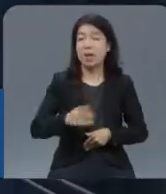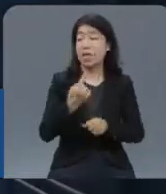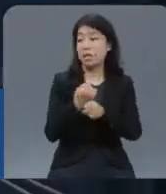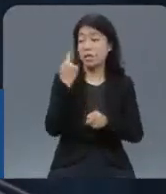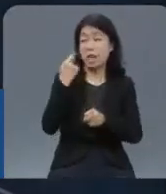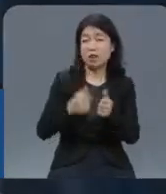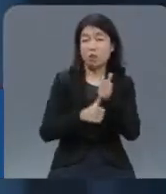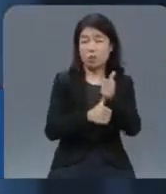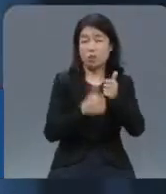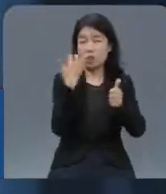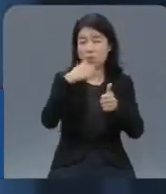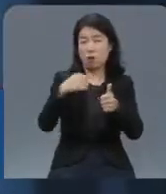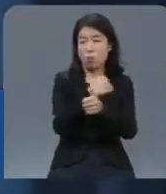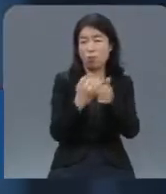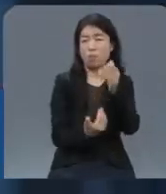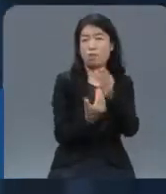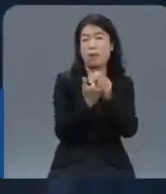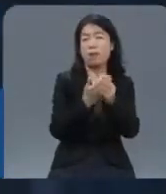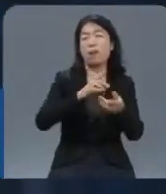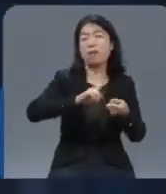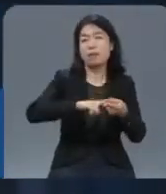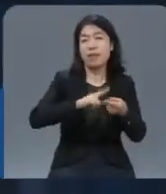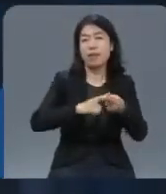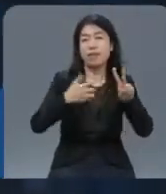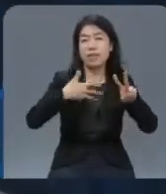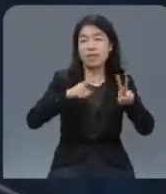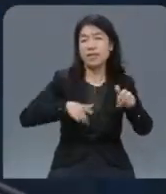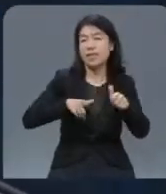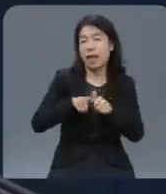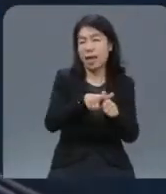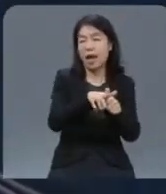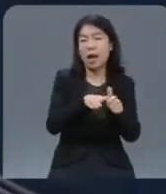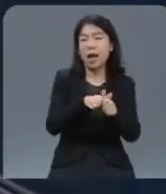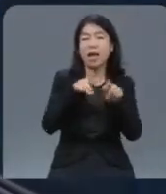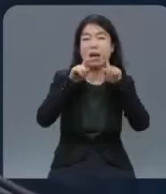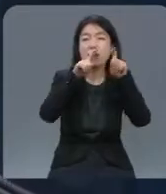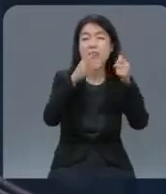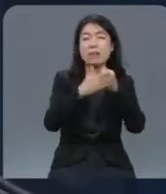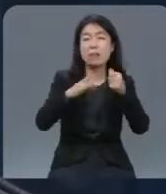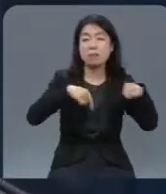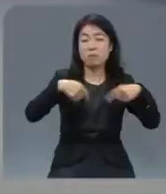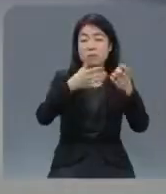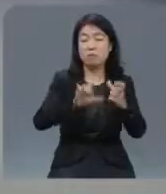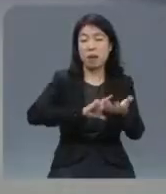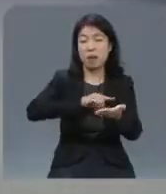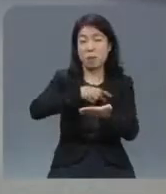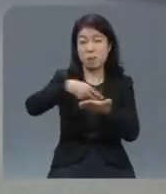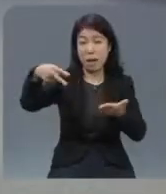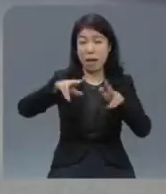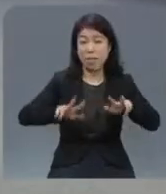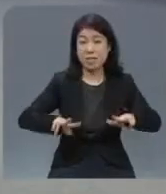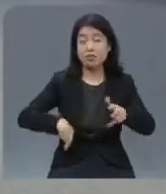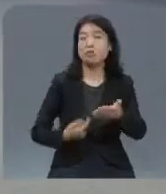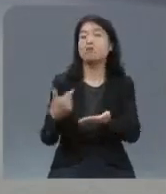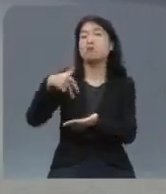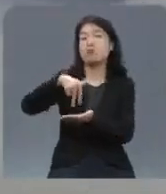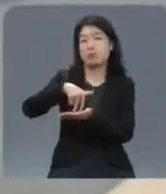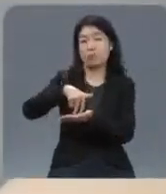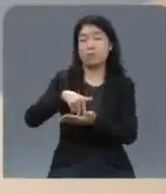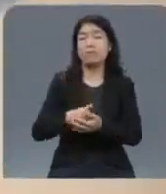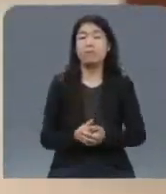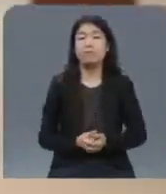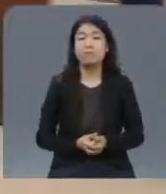앞에 보좌진 성폭력 사건과 관련한 2차 가해 의혹으로 당에서 제명 돼 현재 무소속 입니다